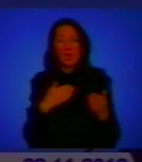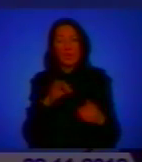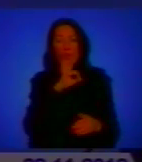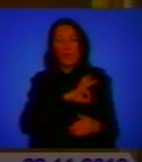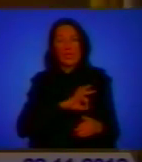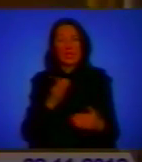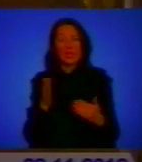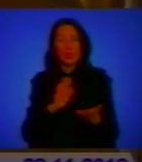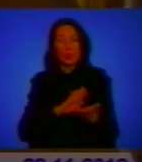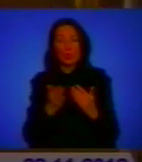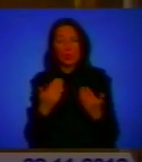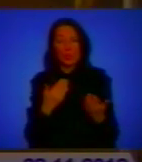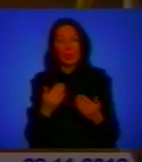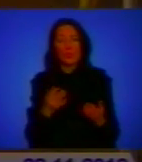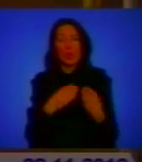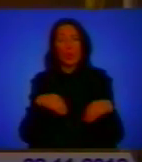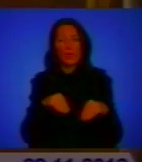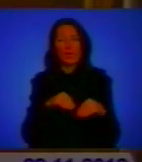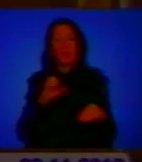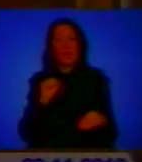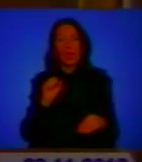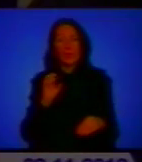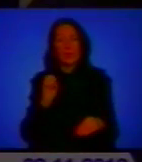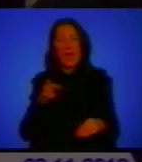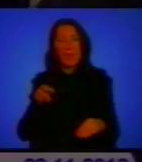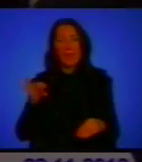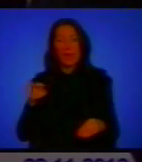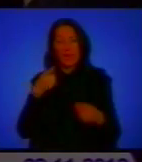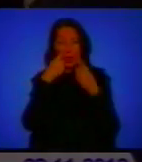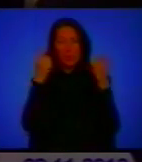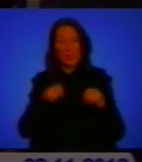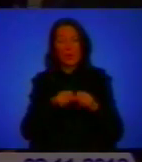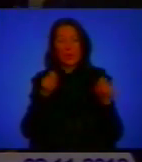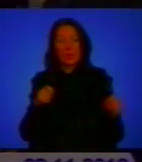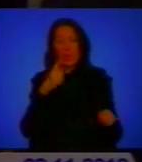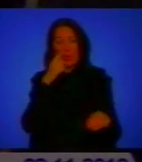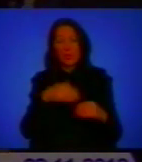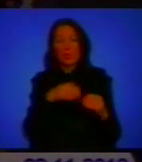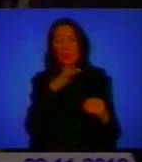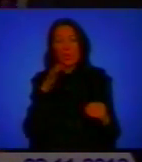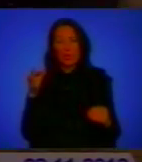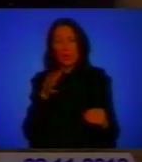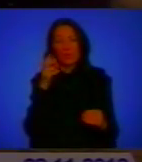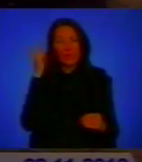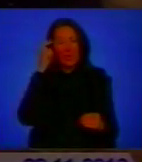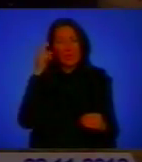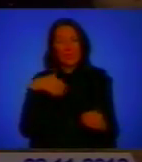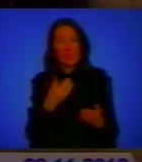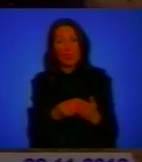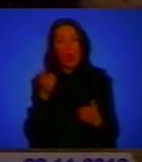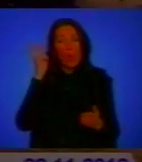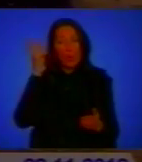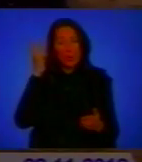стосунки. Об'єднані Арабські Емірати оголосили про відкриття найближчим часом у Києві свого посольства. Поява такої установи